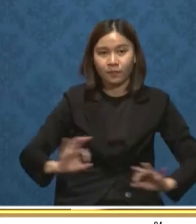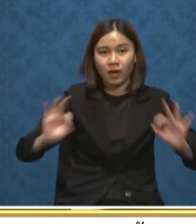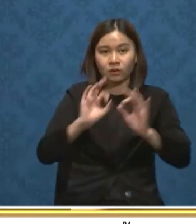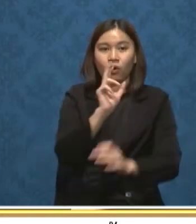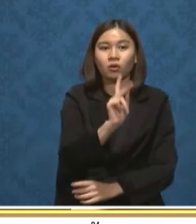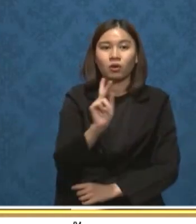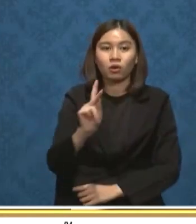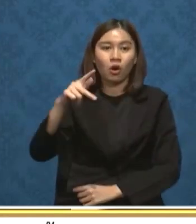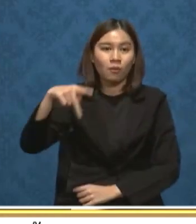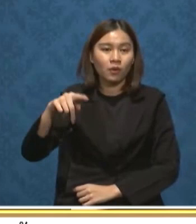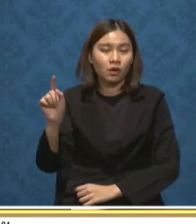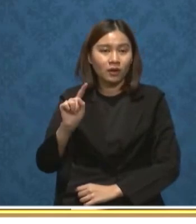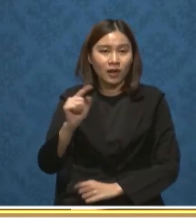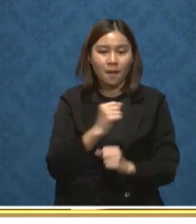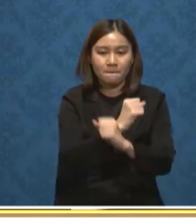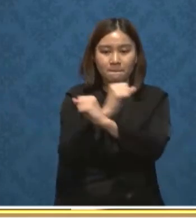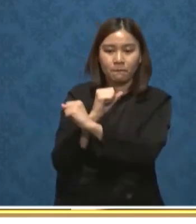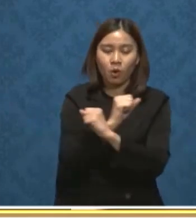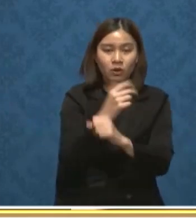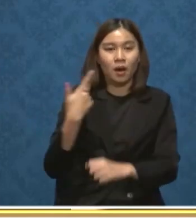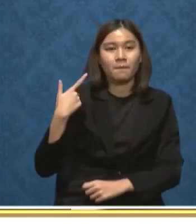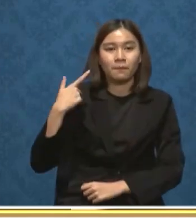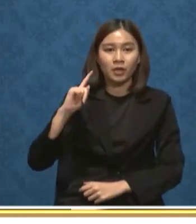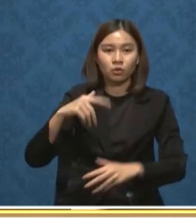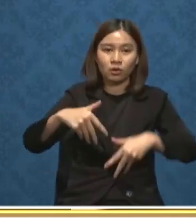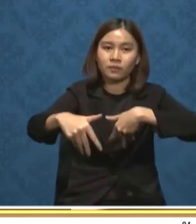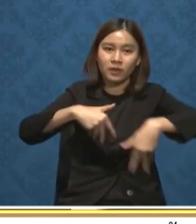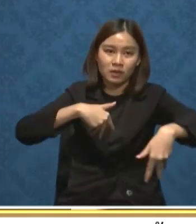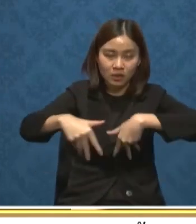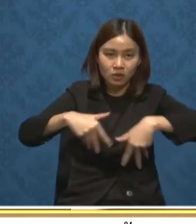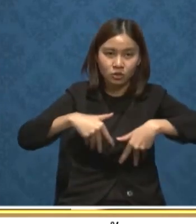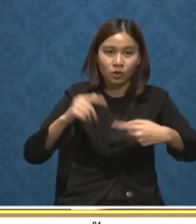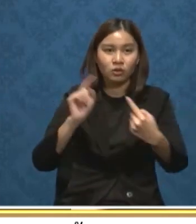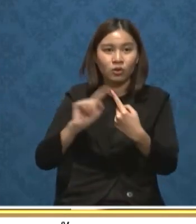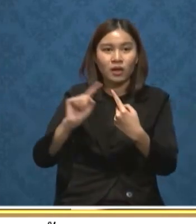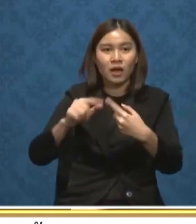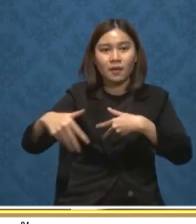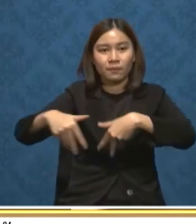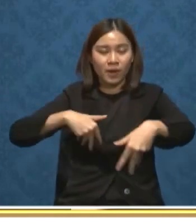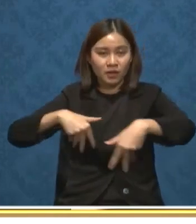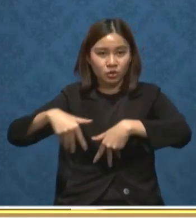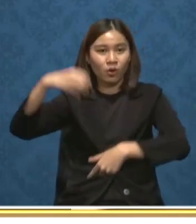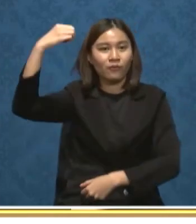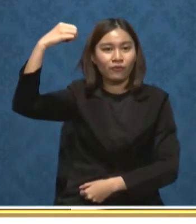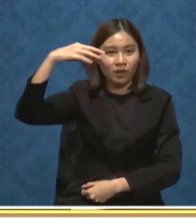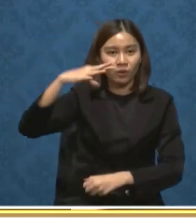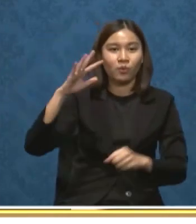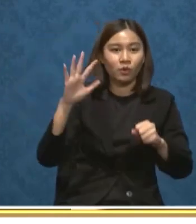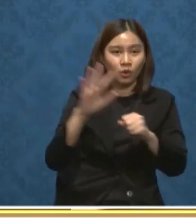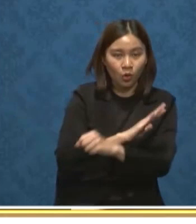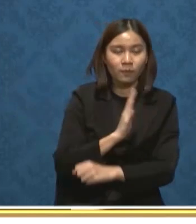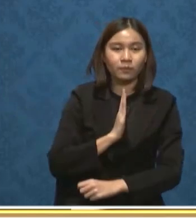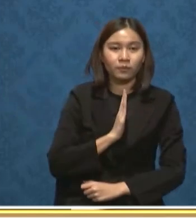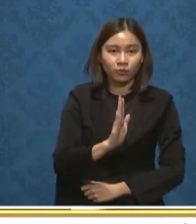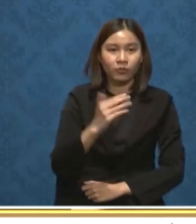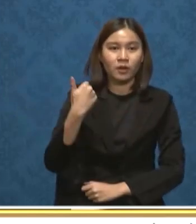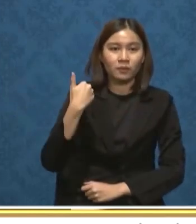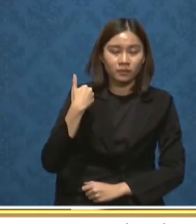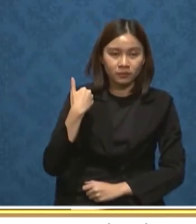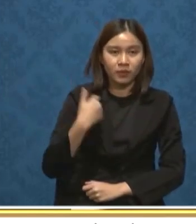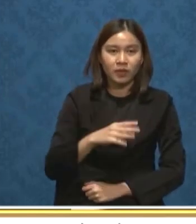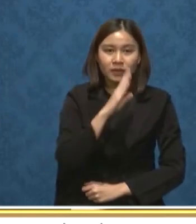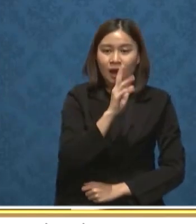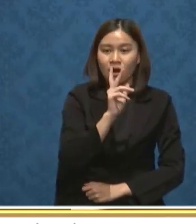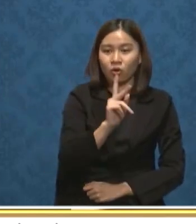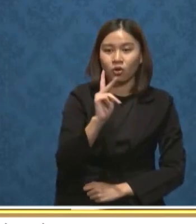พ.คือการปกต้องผลประโยชนของประชาชนเพื่อให้ปชาชนไดใช้พลังงานอย่เป็ธรรมถ้าก.ก.พ.